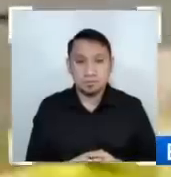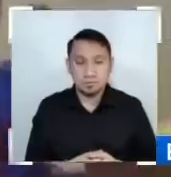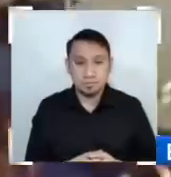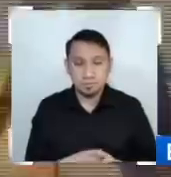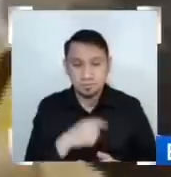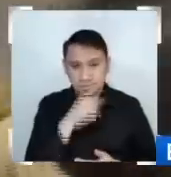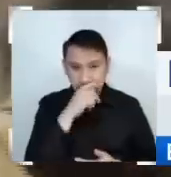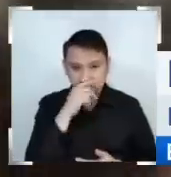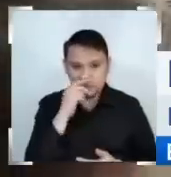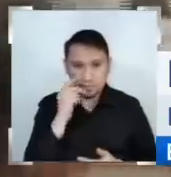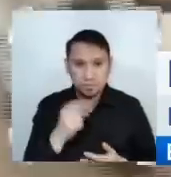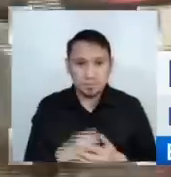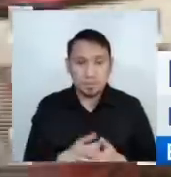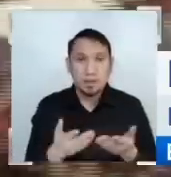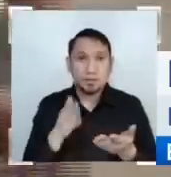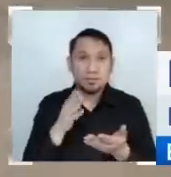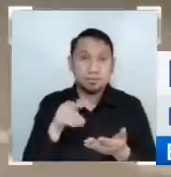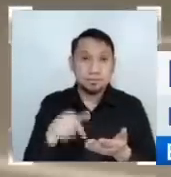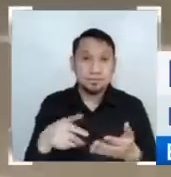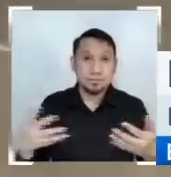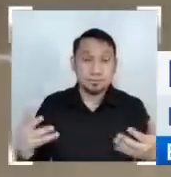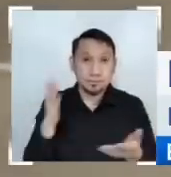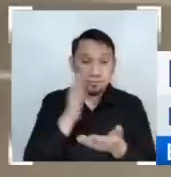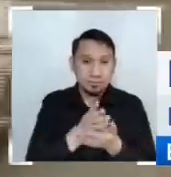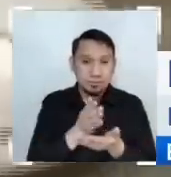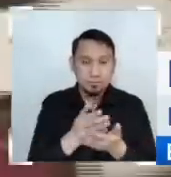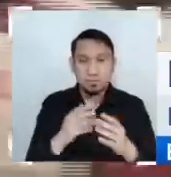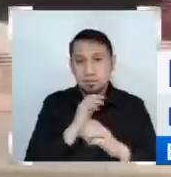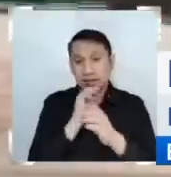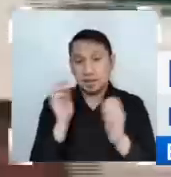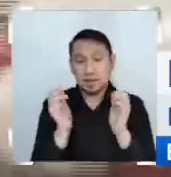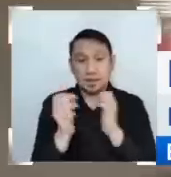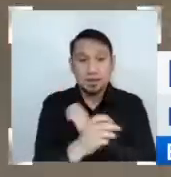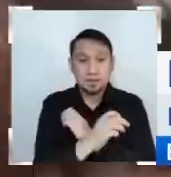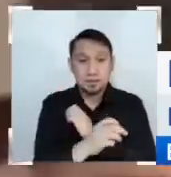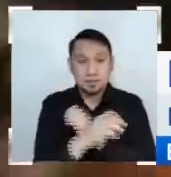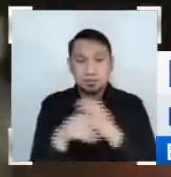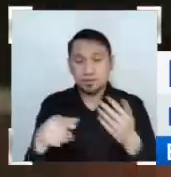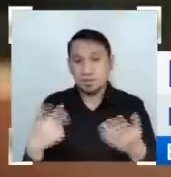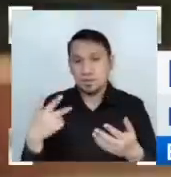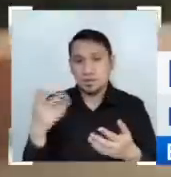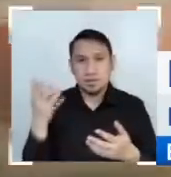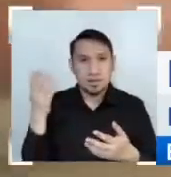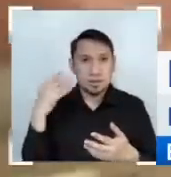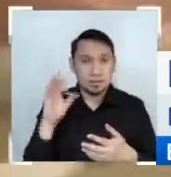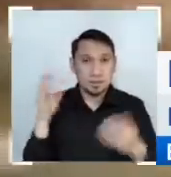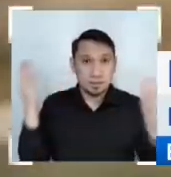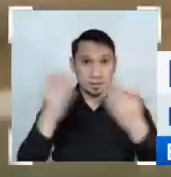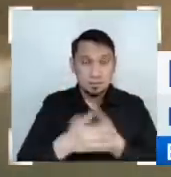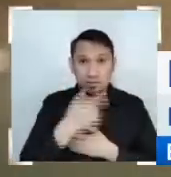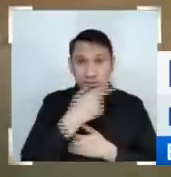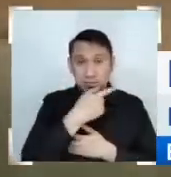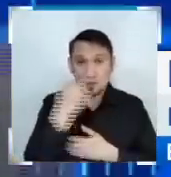Napahinto ang mga bumabiyaheng EDSA carousel bus sa bahagi ng EDSA New York Street sa Cubao. Pasado alas 9 kagabi. Nabundol pala ng isang bus ang